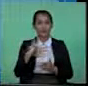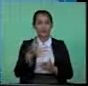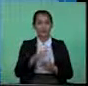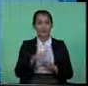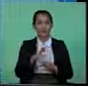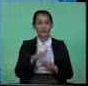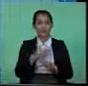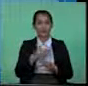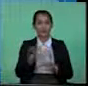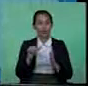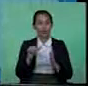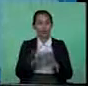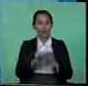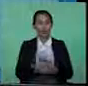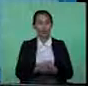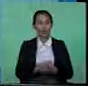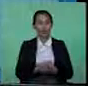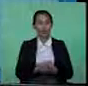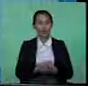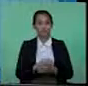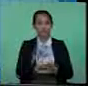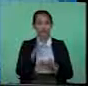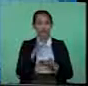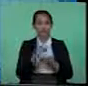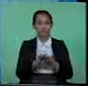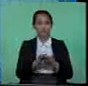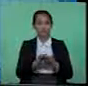8652 bo'luv 6 bo'linma